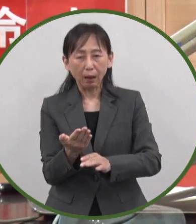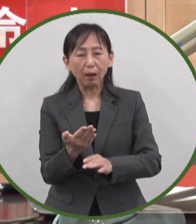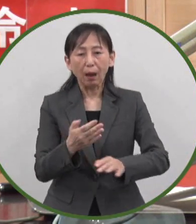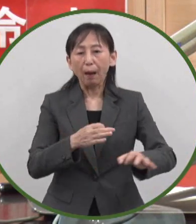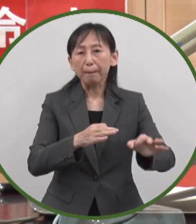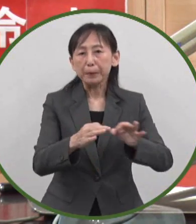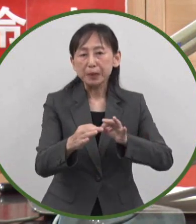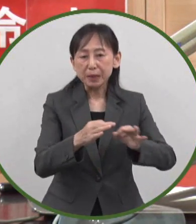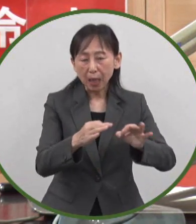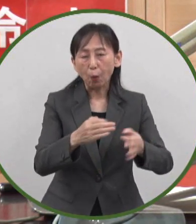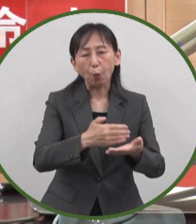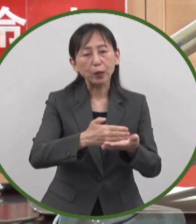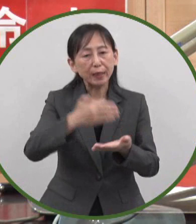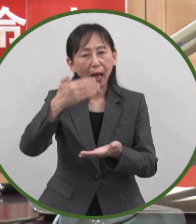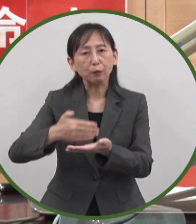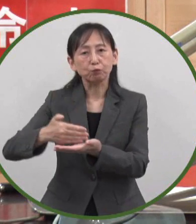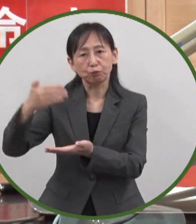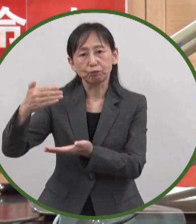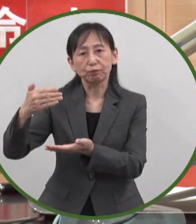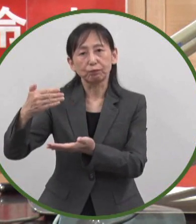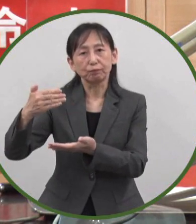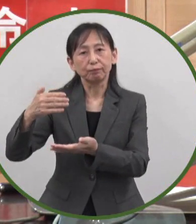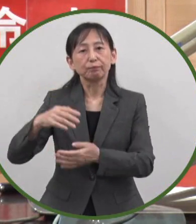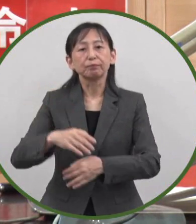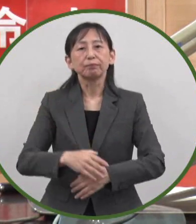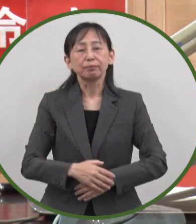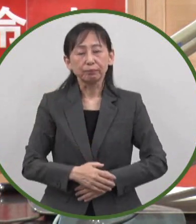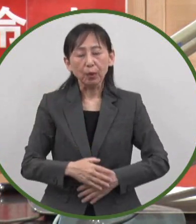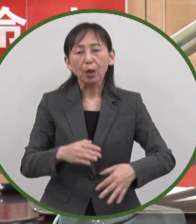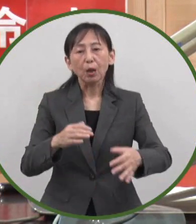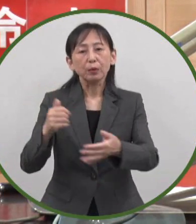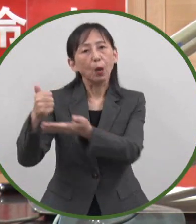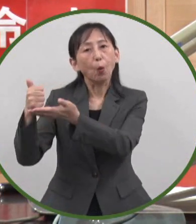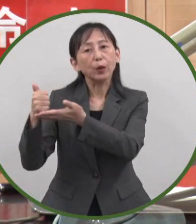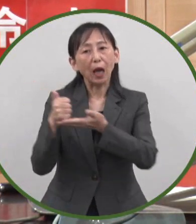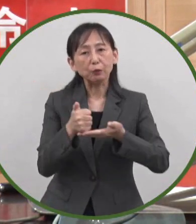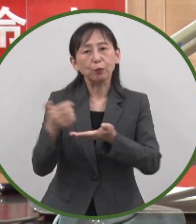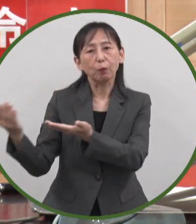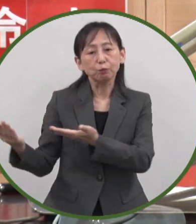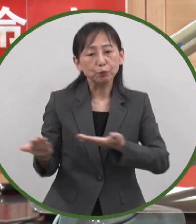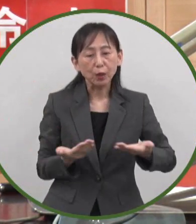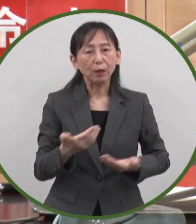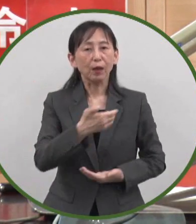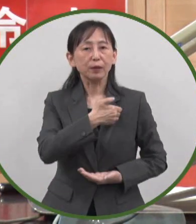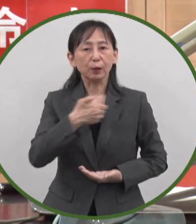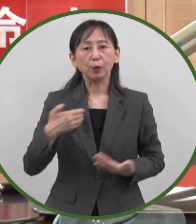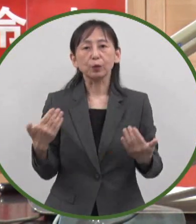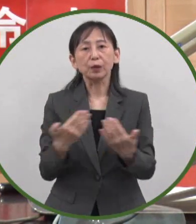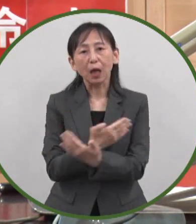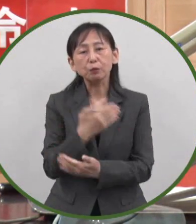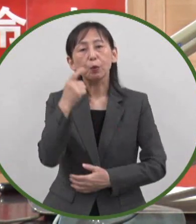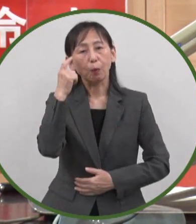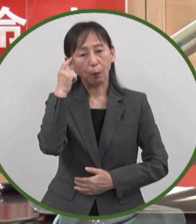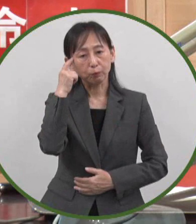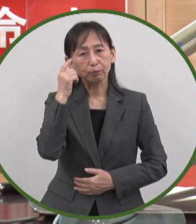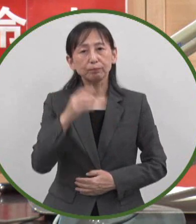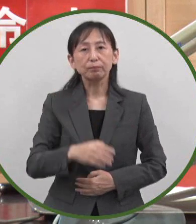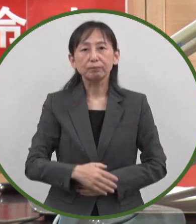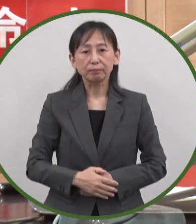も開いて、お客様を迎えることができるということになると思います。そういう意味では本